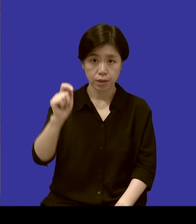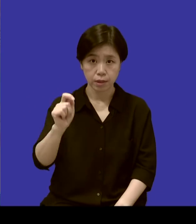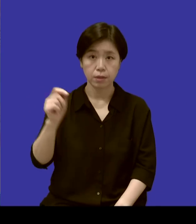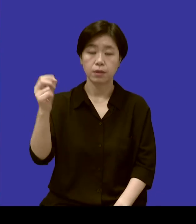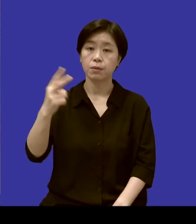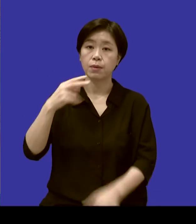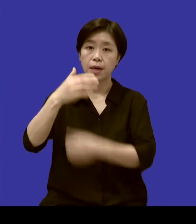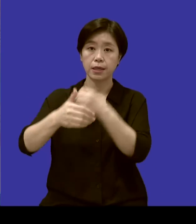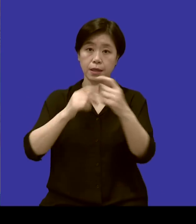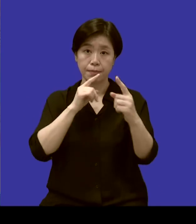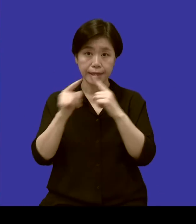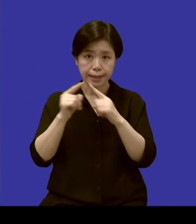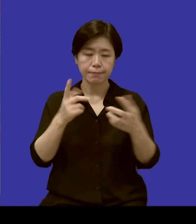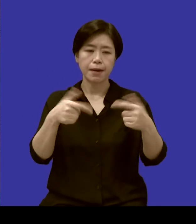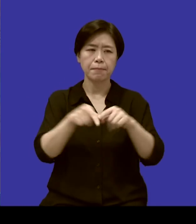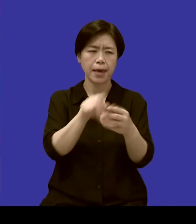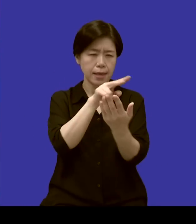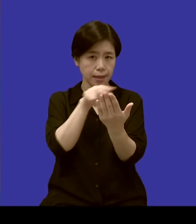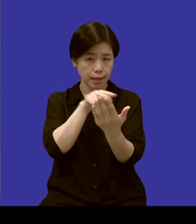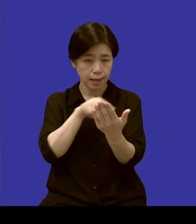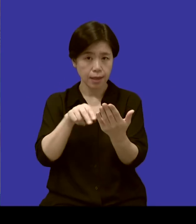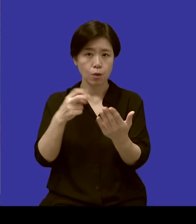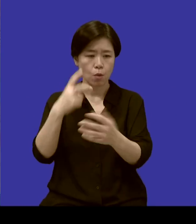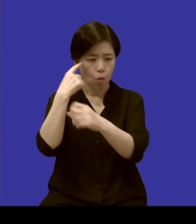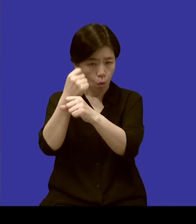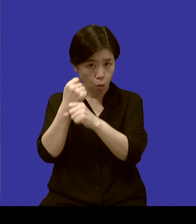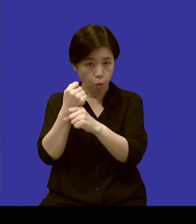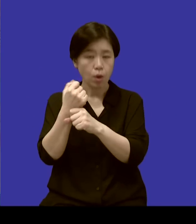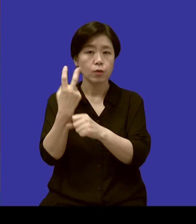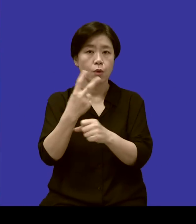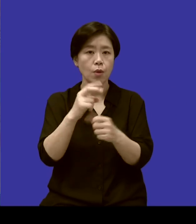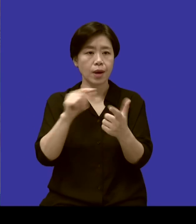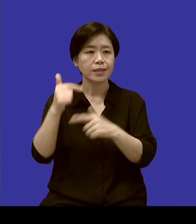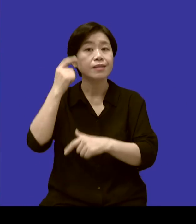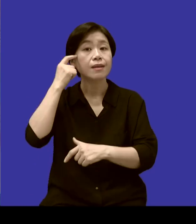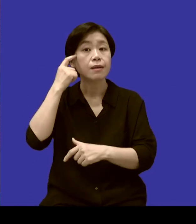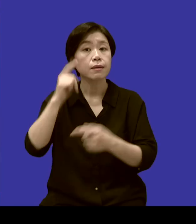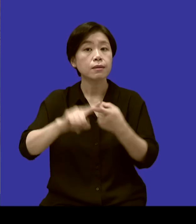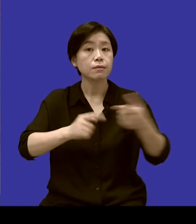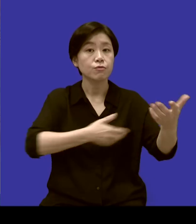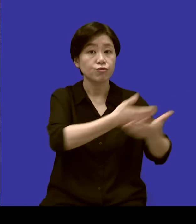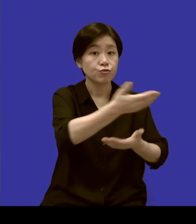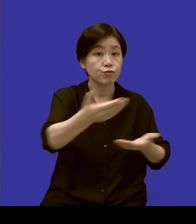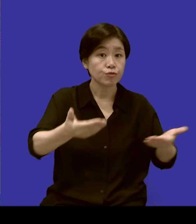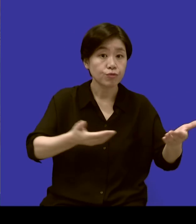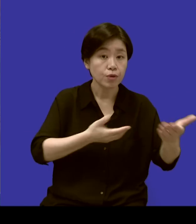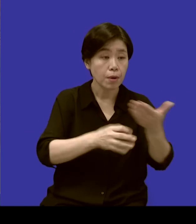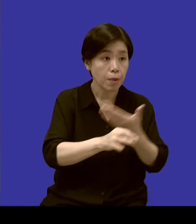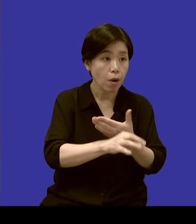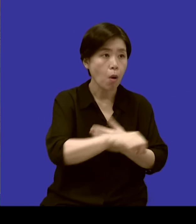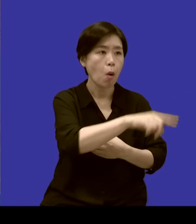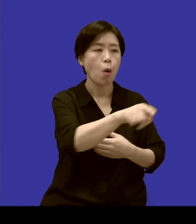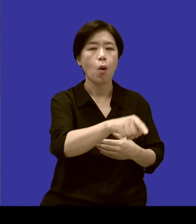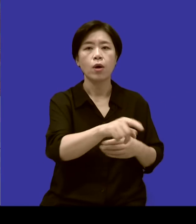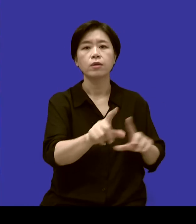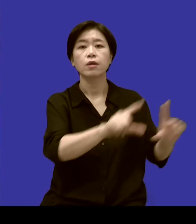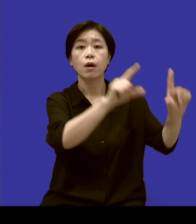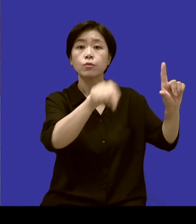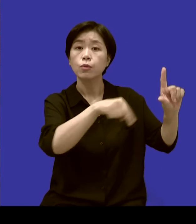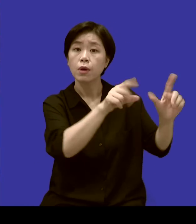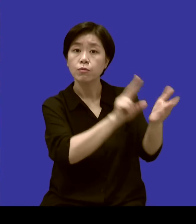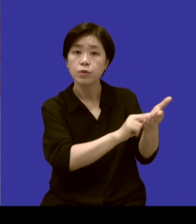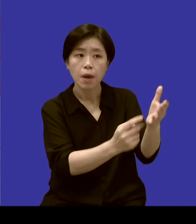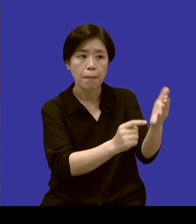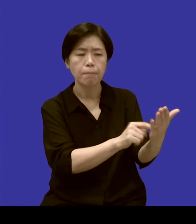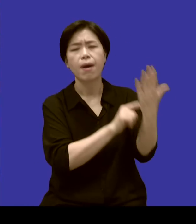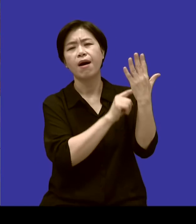말씀을 묵상하고 연구하고 적용한 것들을 서로 나누다 보면 그 자매님의 삶의 문제들이 드러나기 시작하거든요.